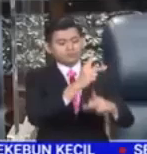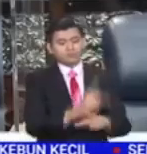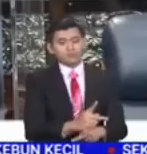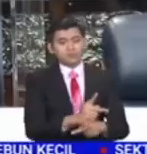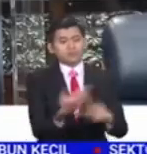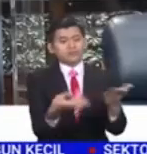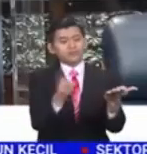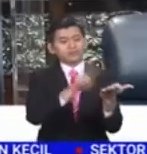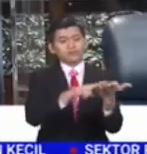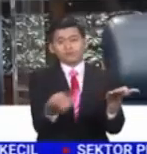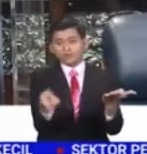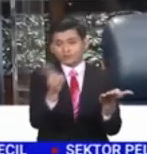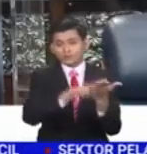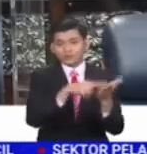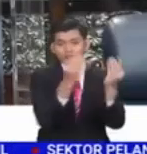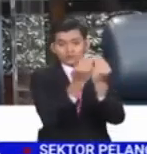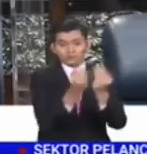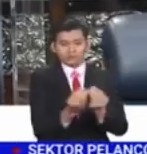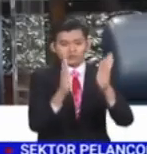vaksinasi melalui teknologi